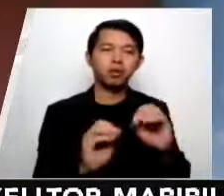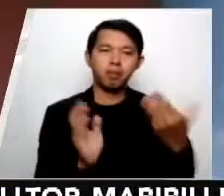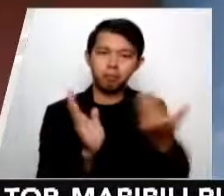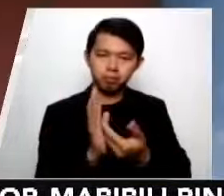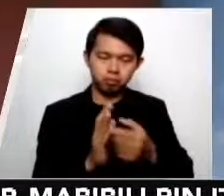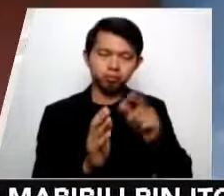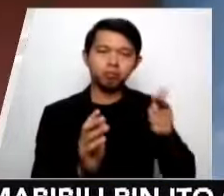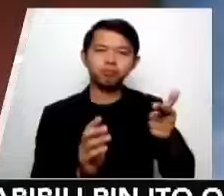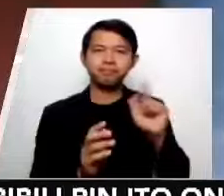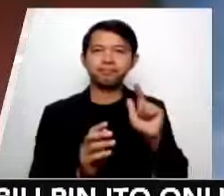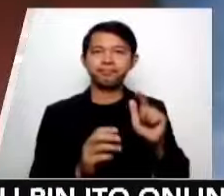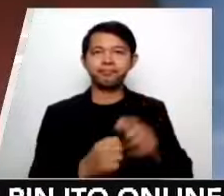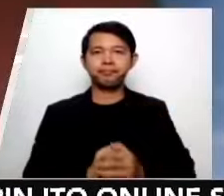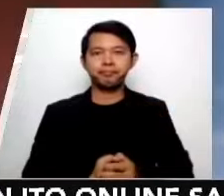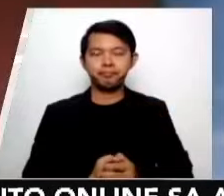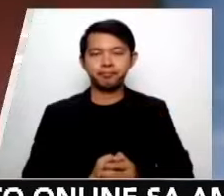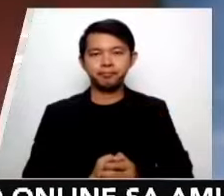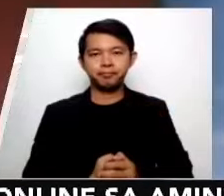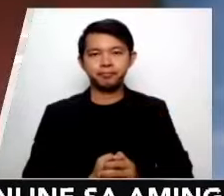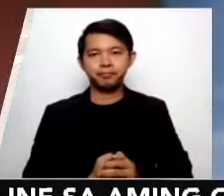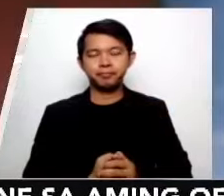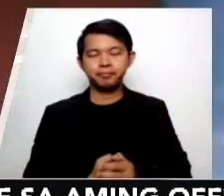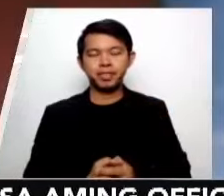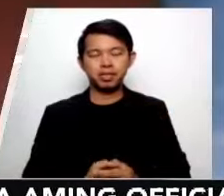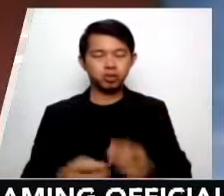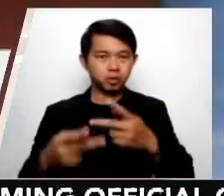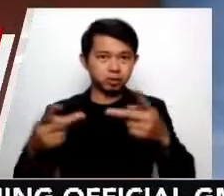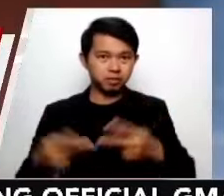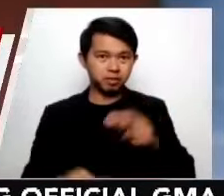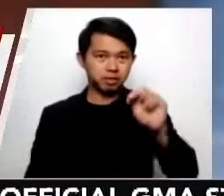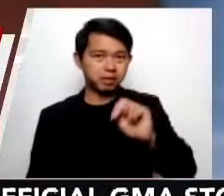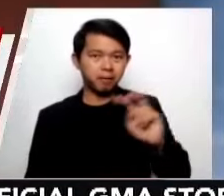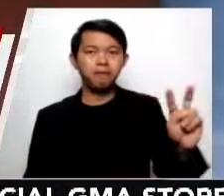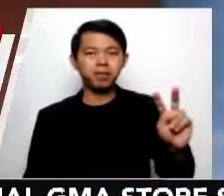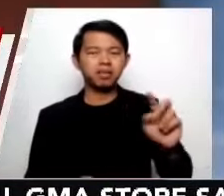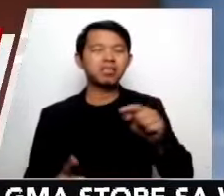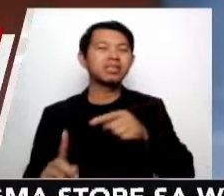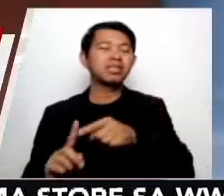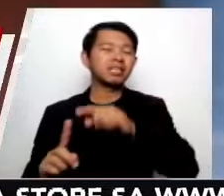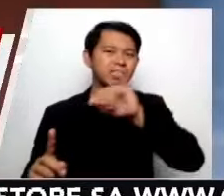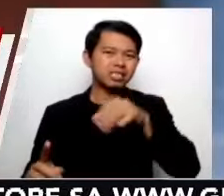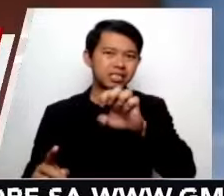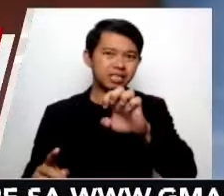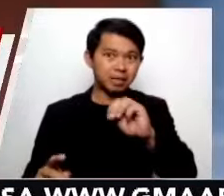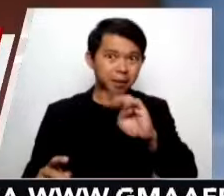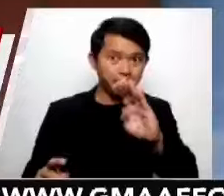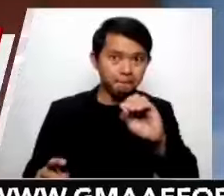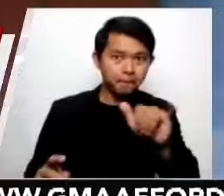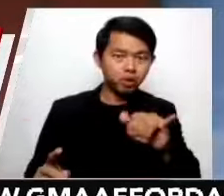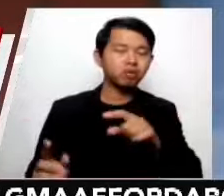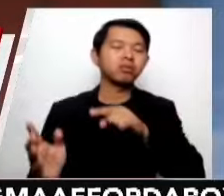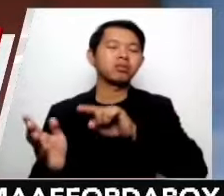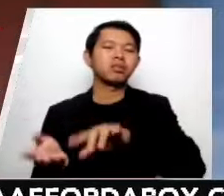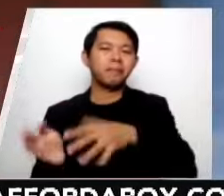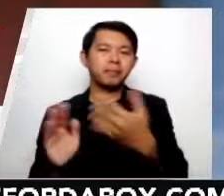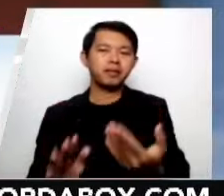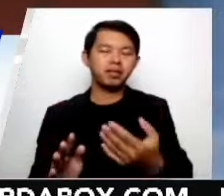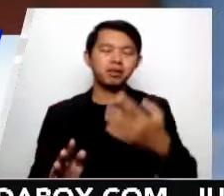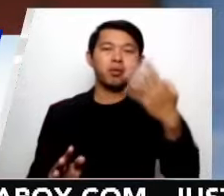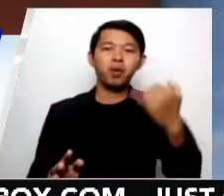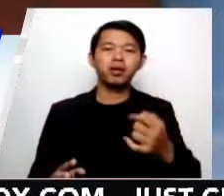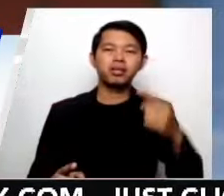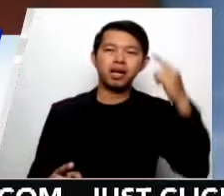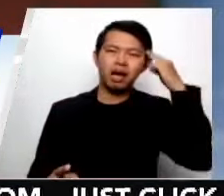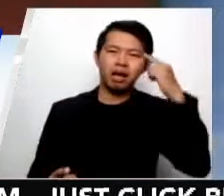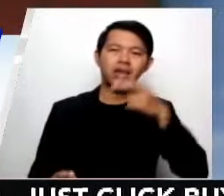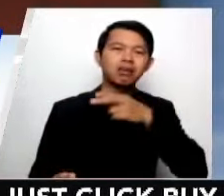Sa lugar na ito, dito sa Navotas City, napatay si Jemboy Baltazar Agosto noong nakarang taon matapos mapagkamalang suspect sa krimen.